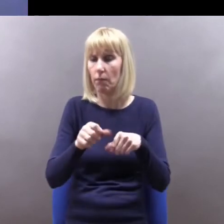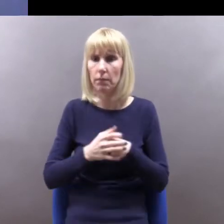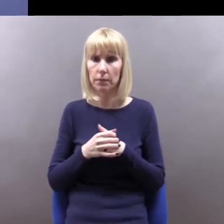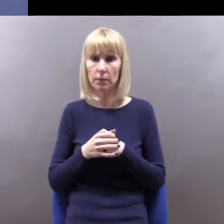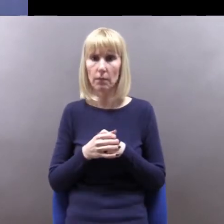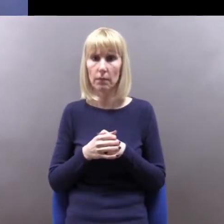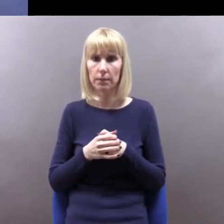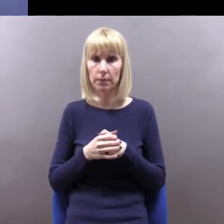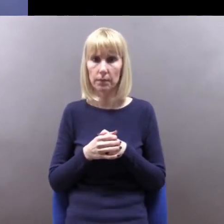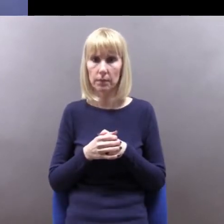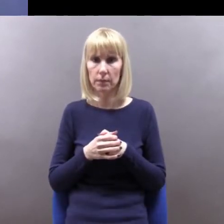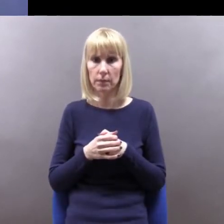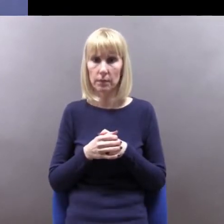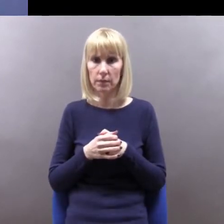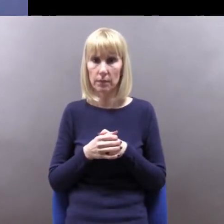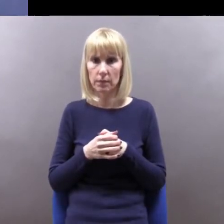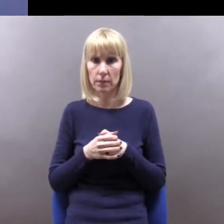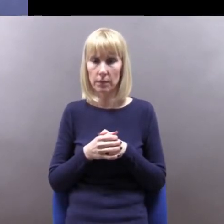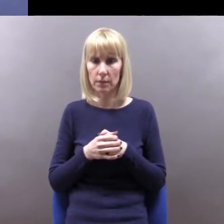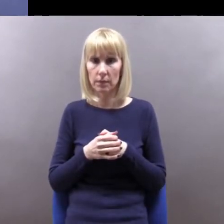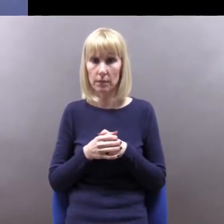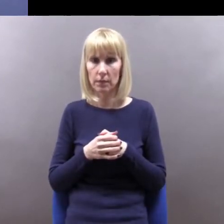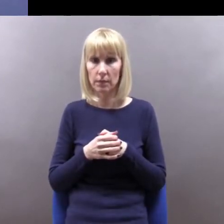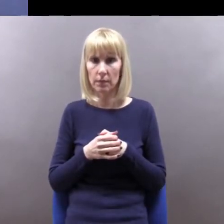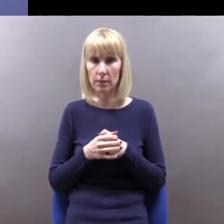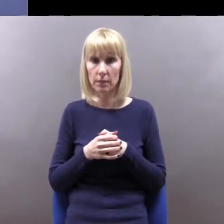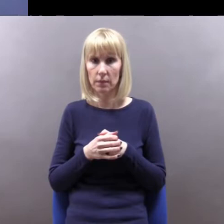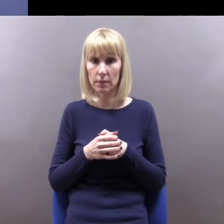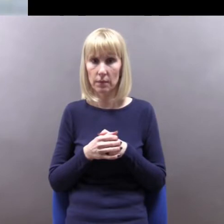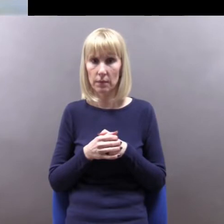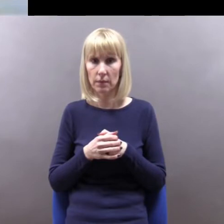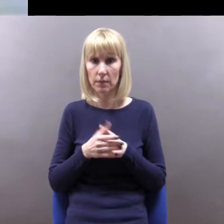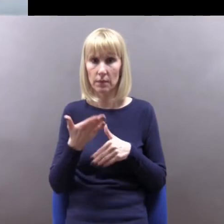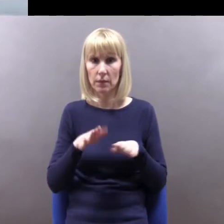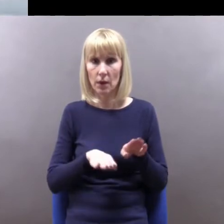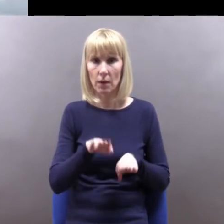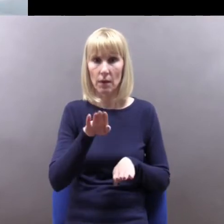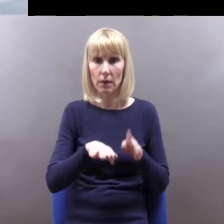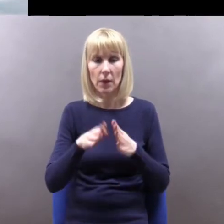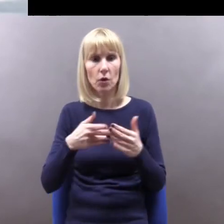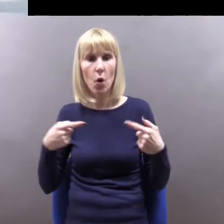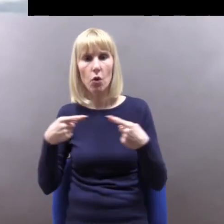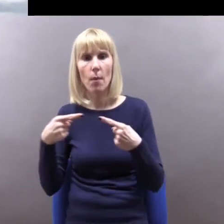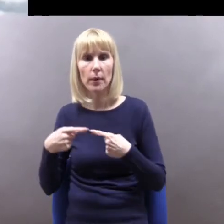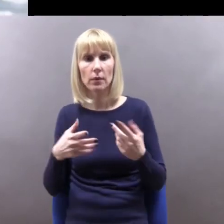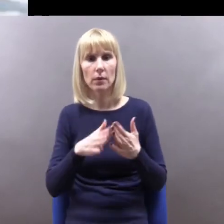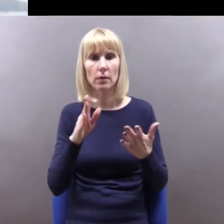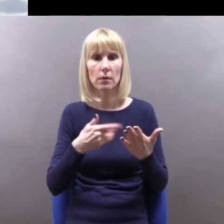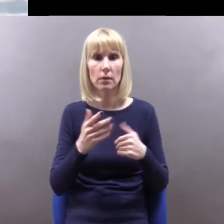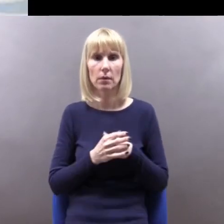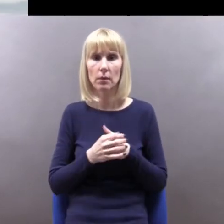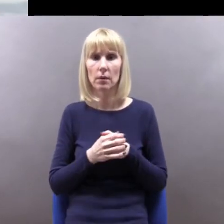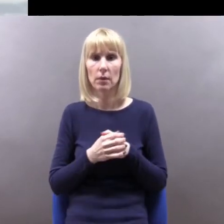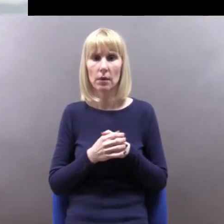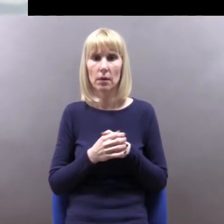pełnosprawna z tym wózkiem, tak? Bo to, Moim zdaniem oczywiście, że nie może, bo platforma absolutnie